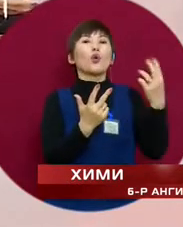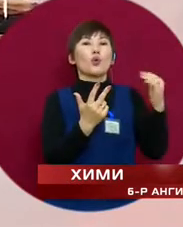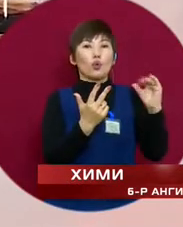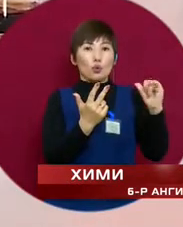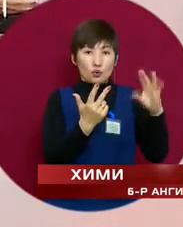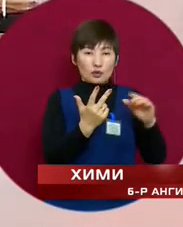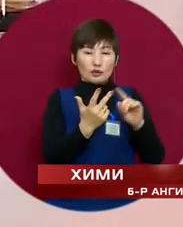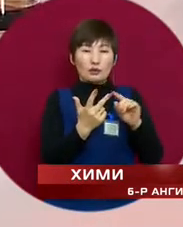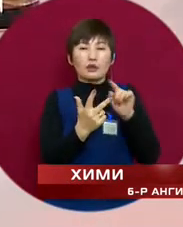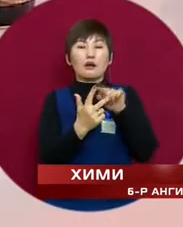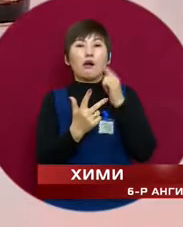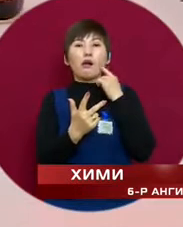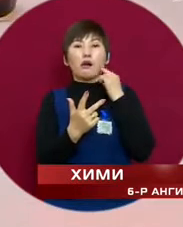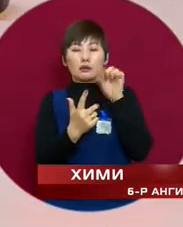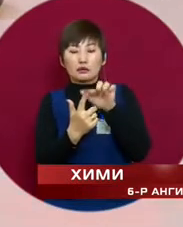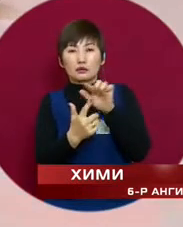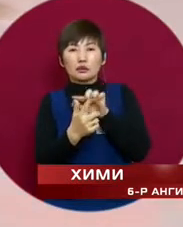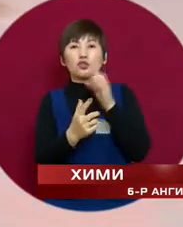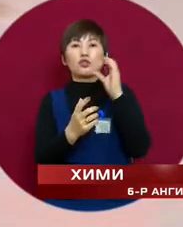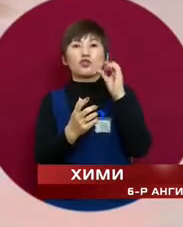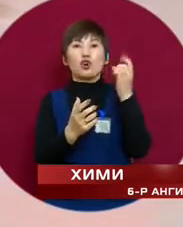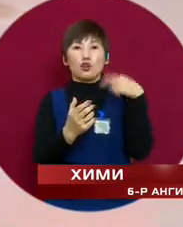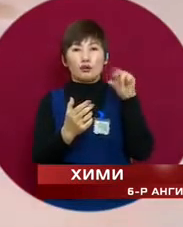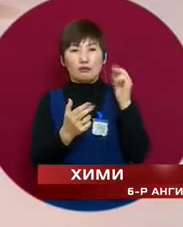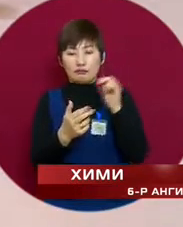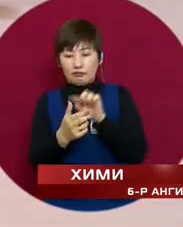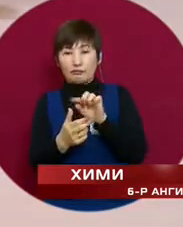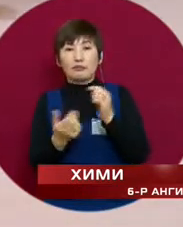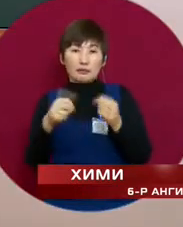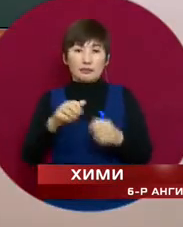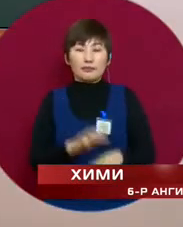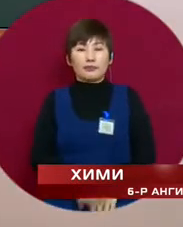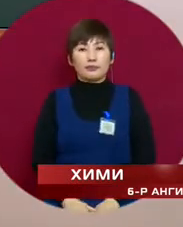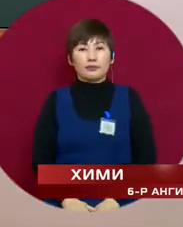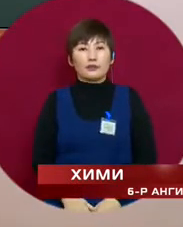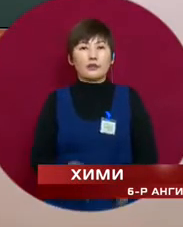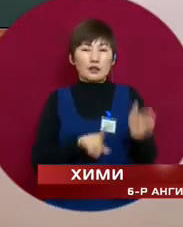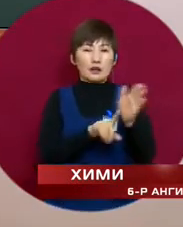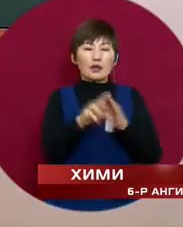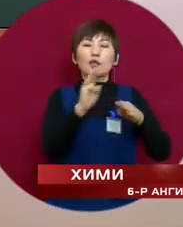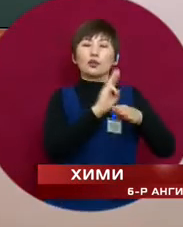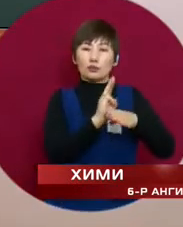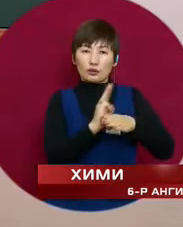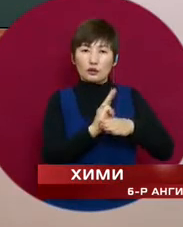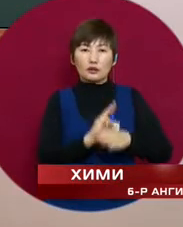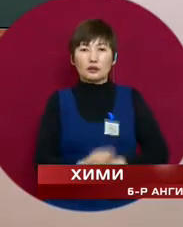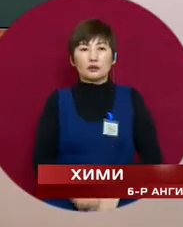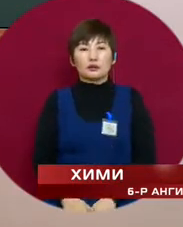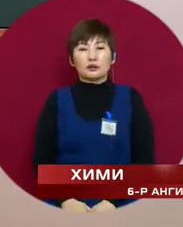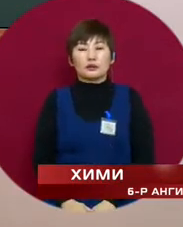аяганд сахар хий, 3-дугаар шилэн аяганд сод нэмээ. За одоо бүгдээрээ 1-дүгээр туршилтаа хий.